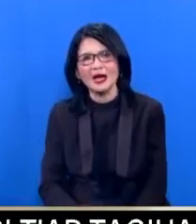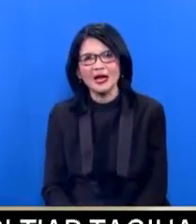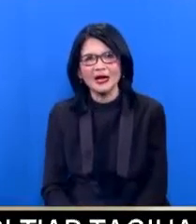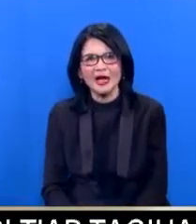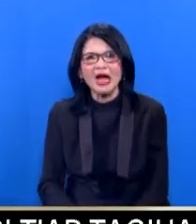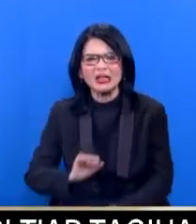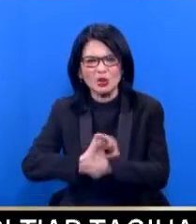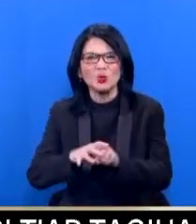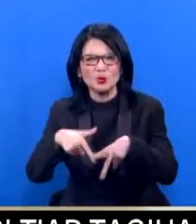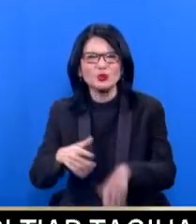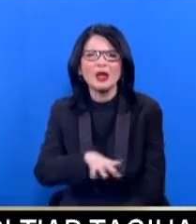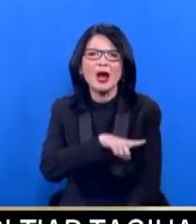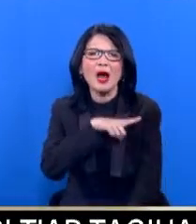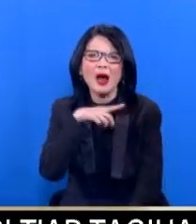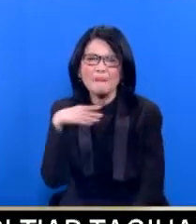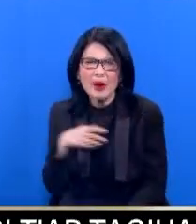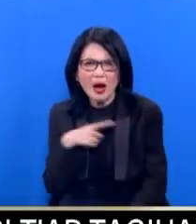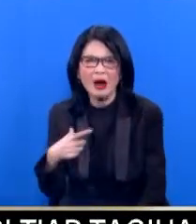terlalu lama sih ya. Jadi